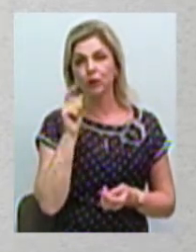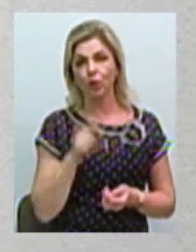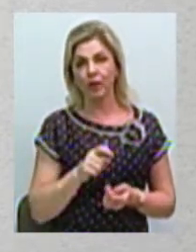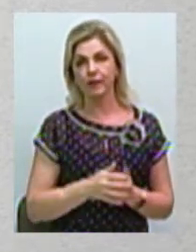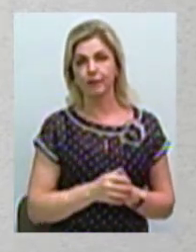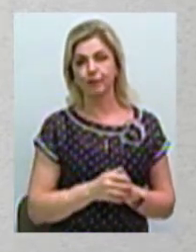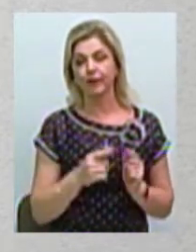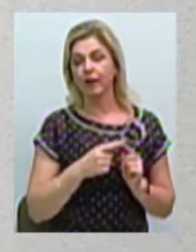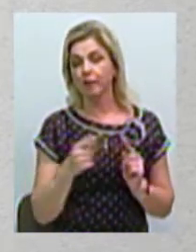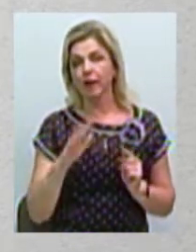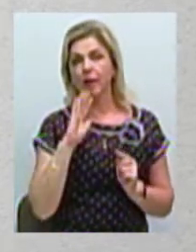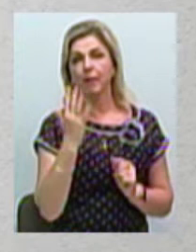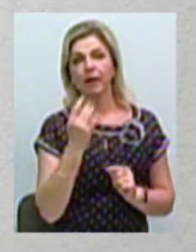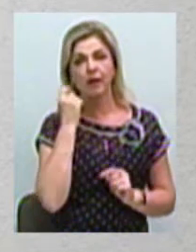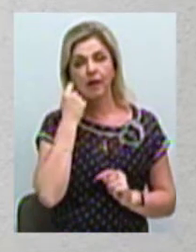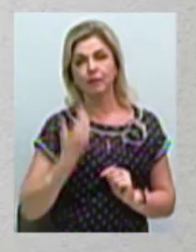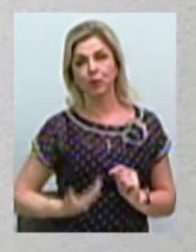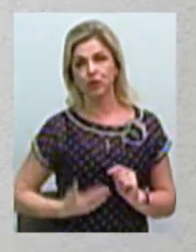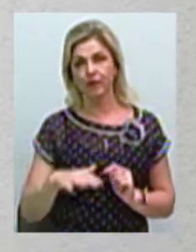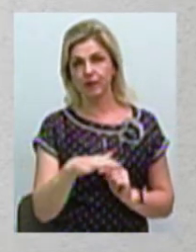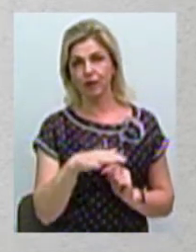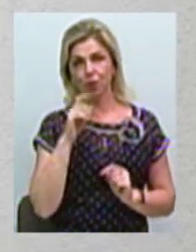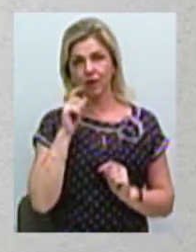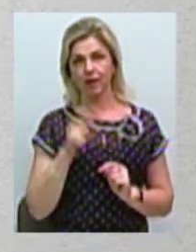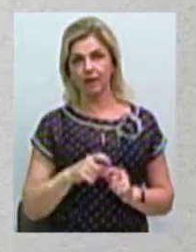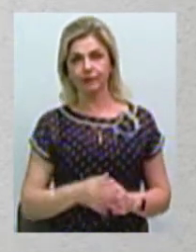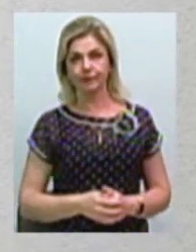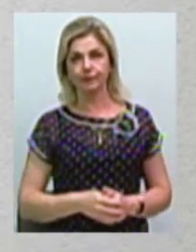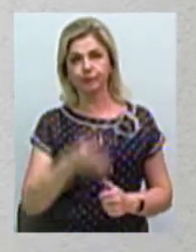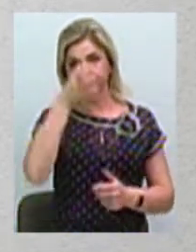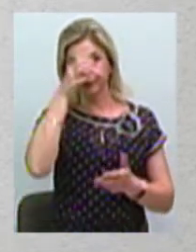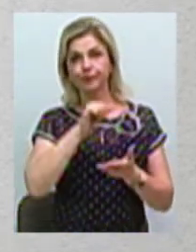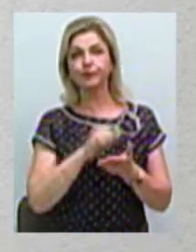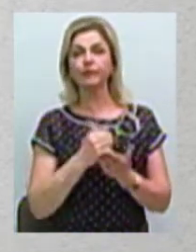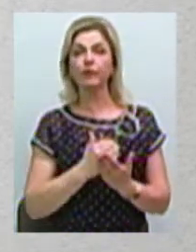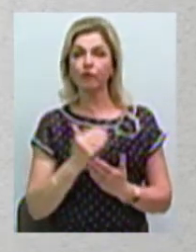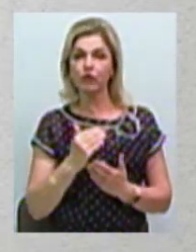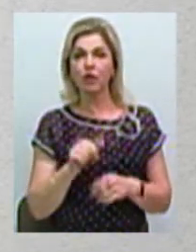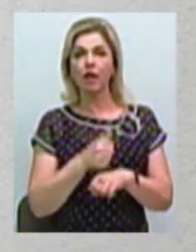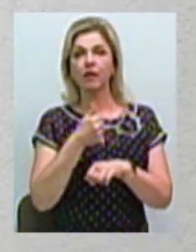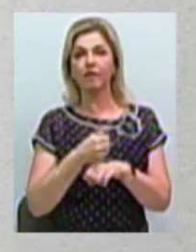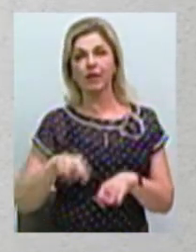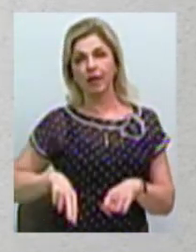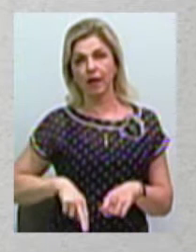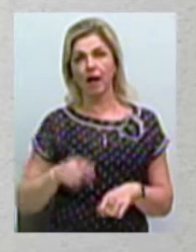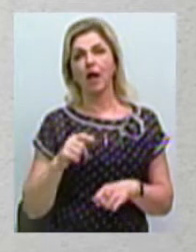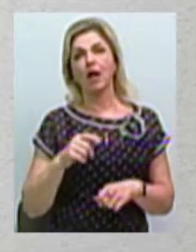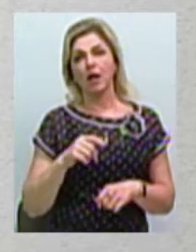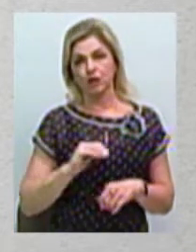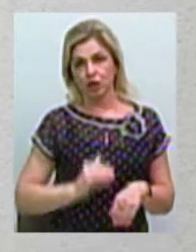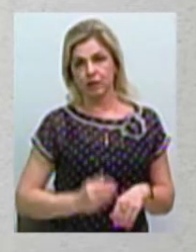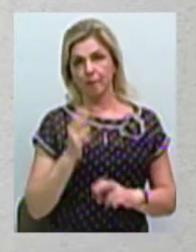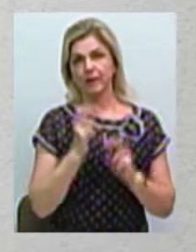України. Протягом останніх 5 років проживає на території України. Освіта вища. Генеральний директор приватного